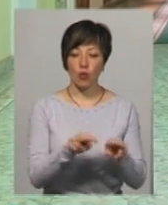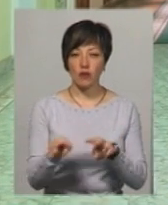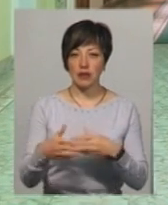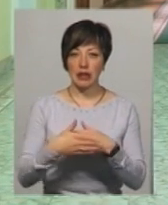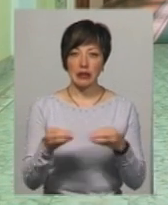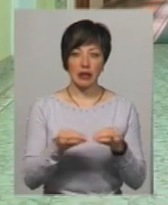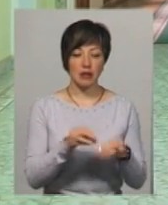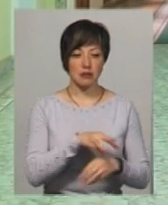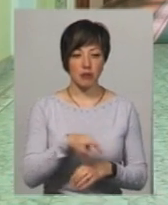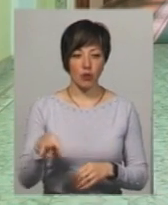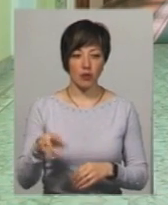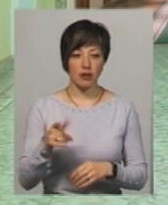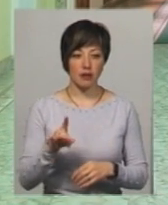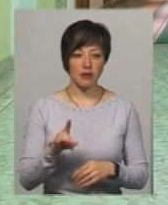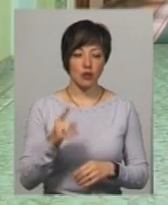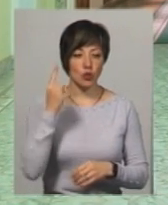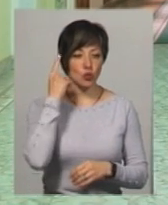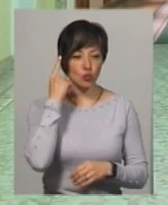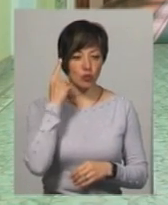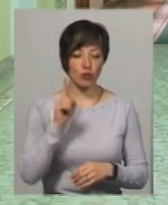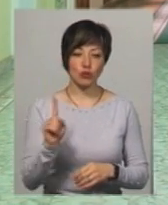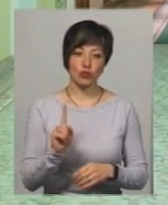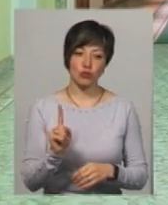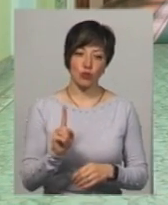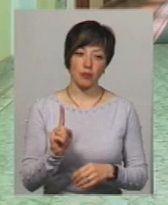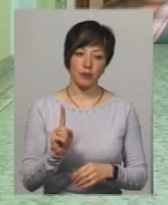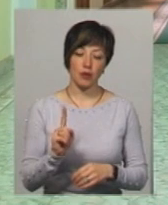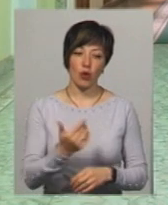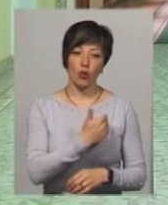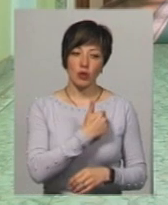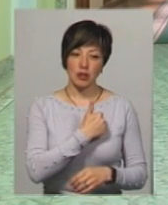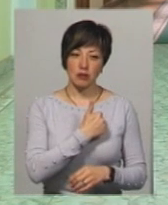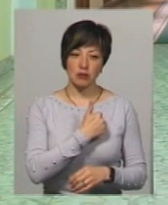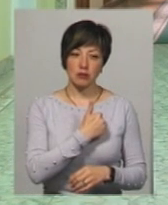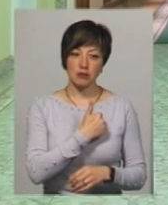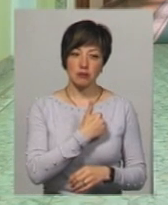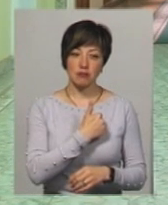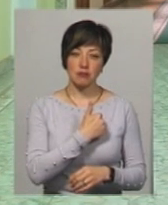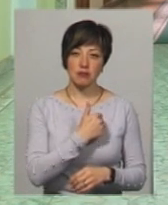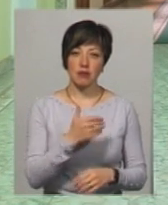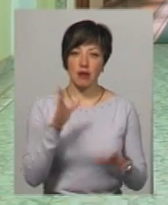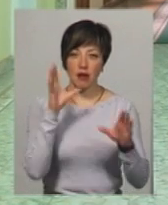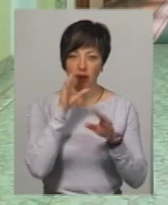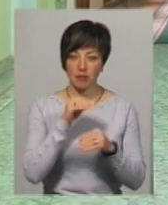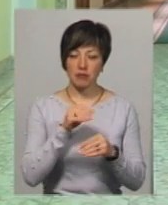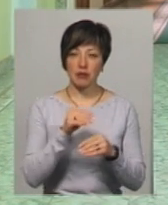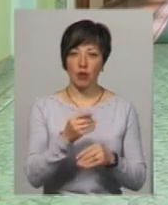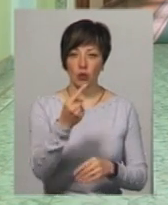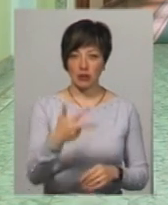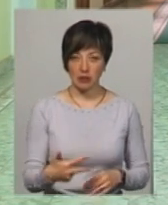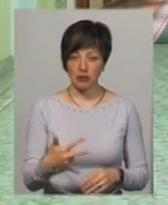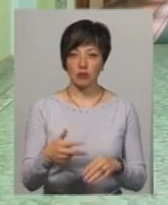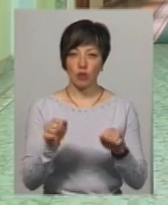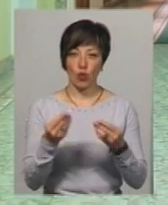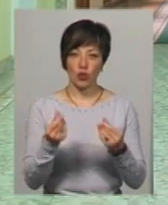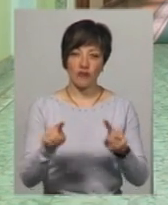10 мільйонів гривень. Ну, я думаю, що хотілося б попасти десь в третину, та, щоб ми за третю частину цих коштів